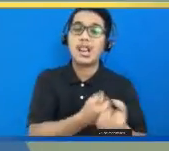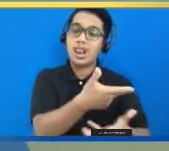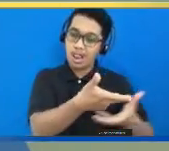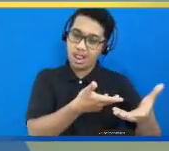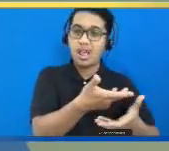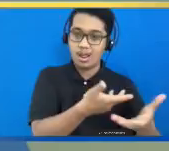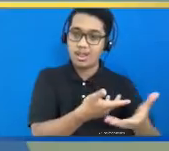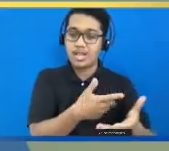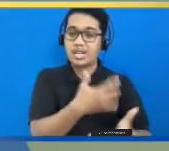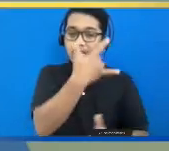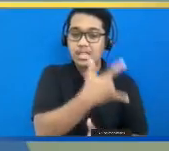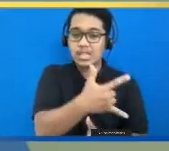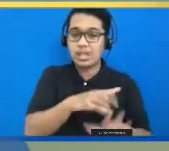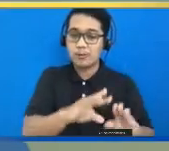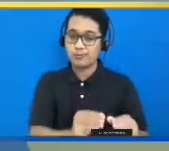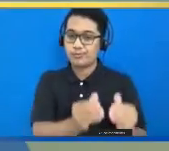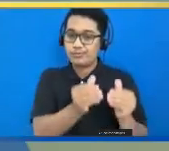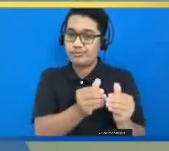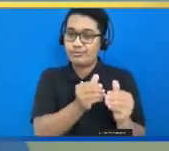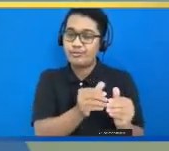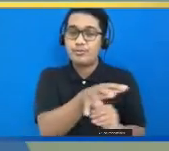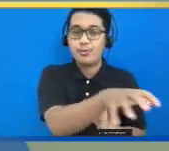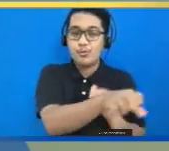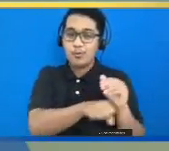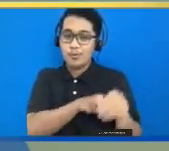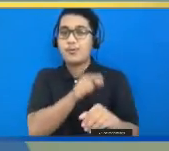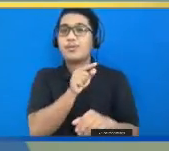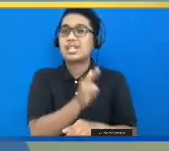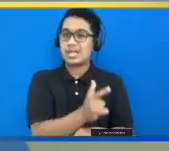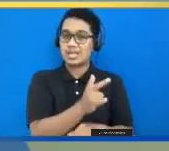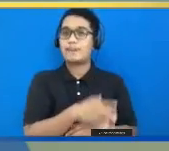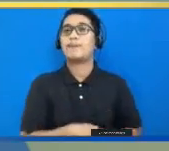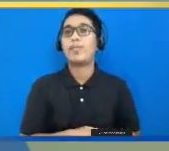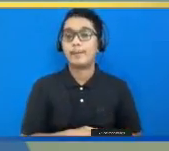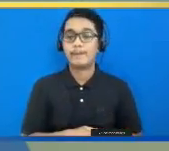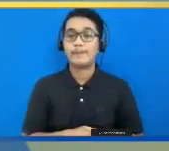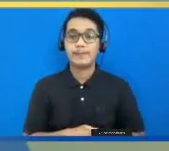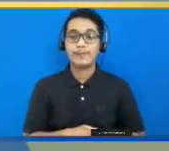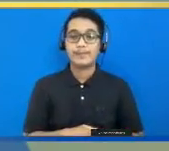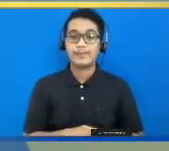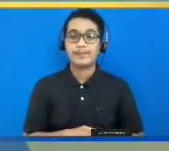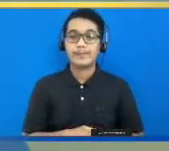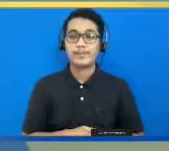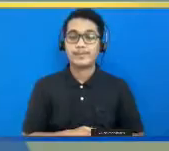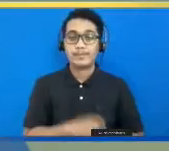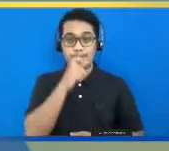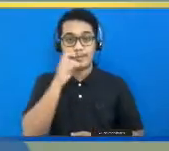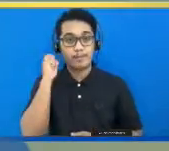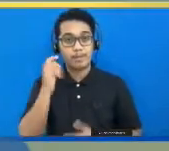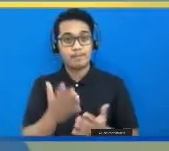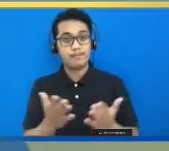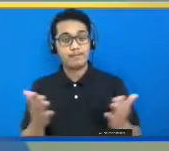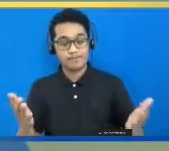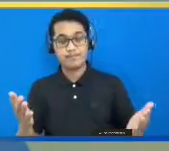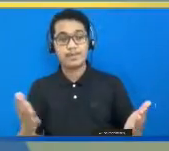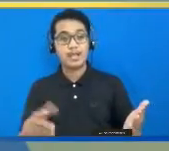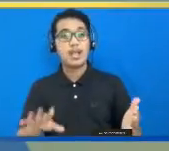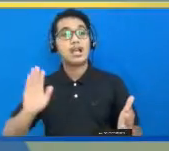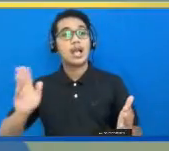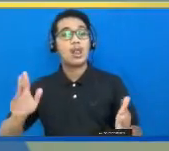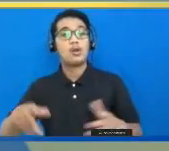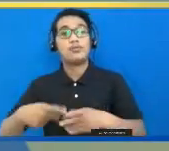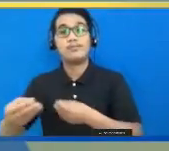dengan tetap menjaga kualitas dan keterjangkauan dari Ndak bagus kalian dari sisi belanja negara